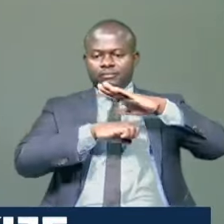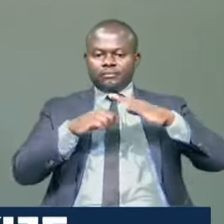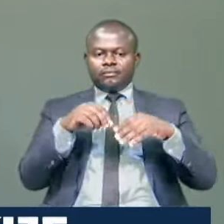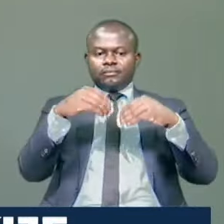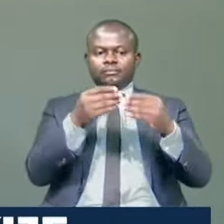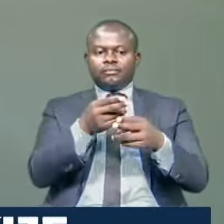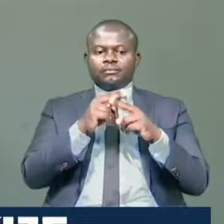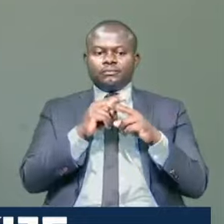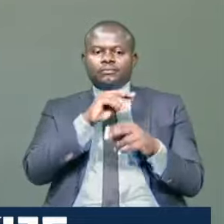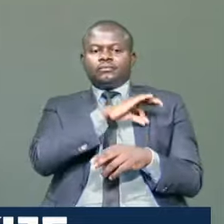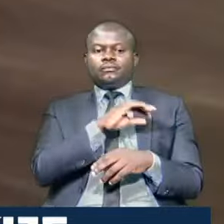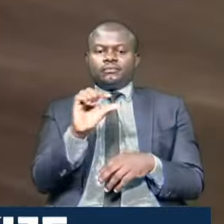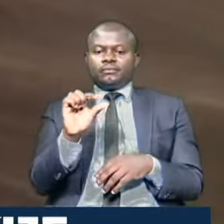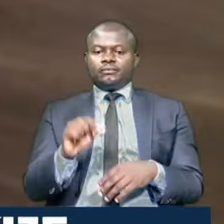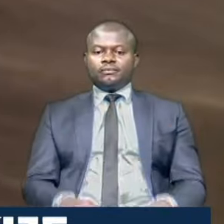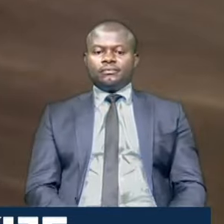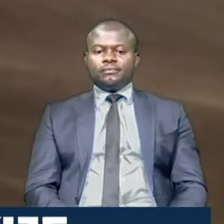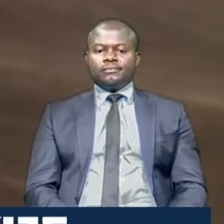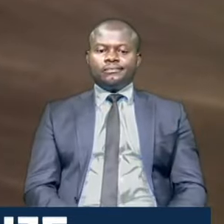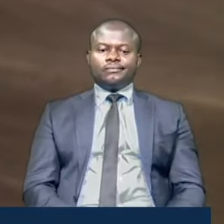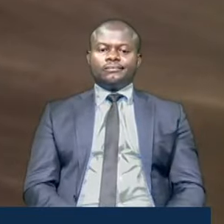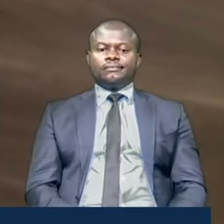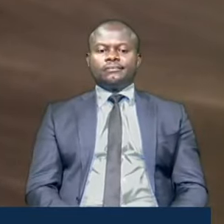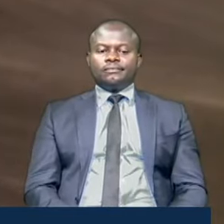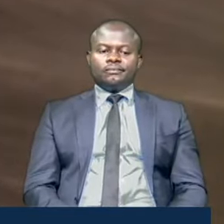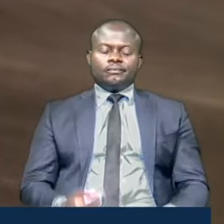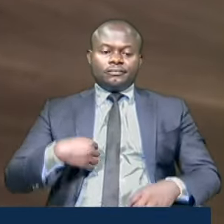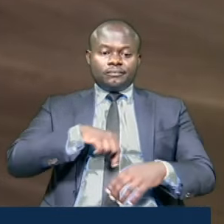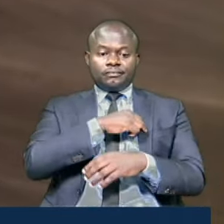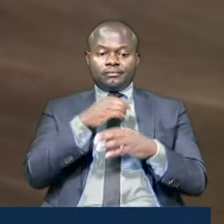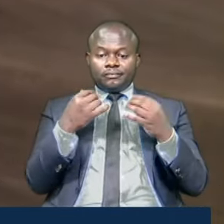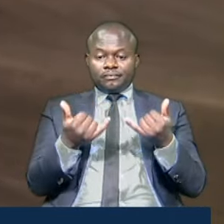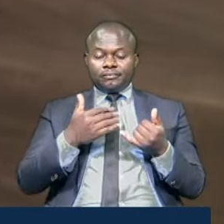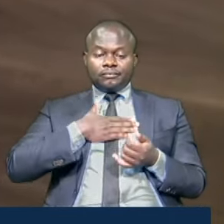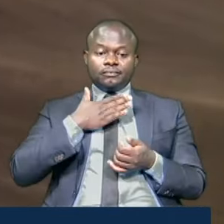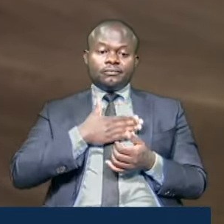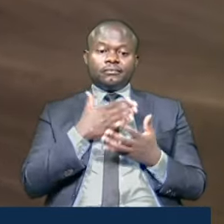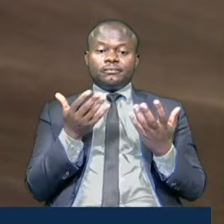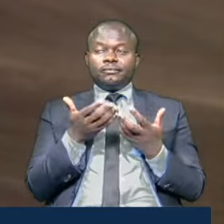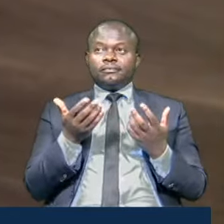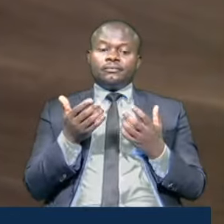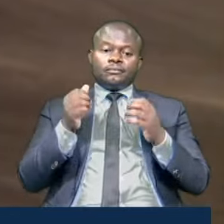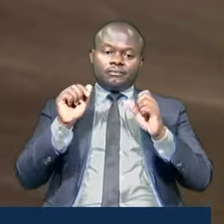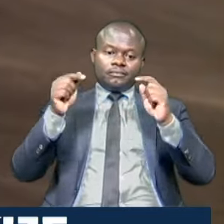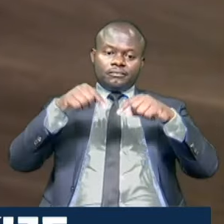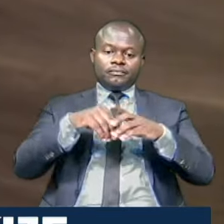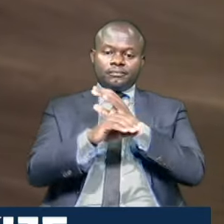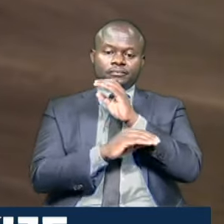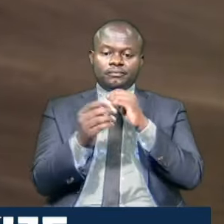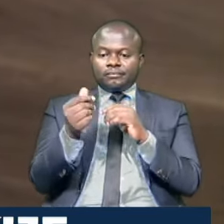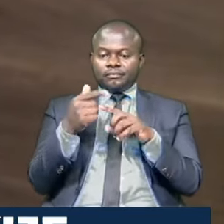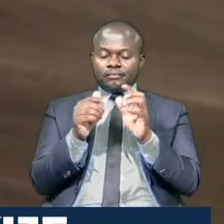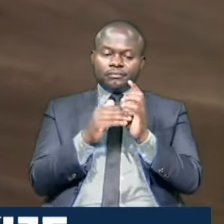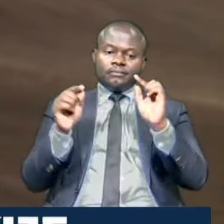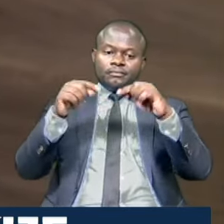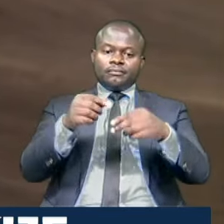gitanga inguzanyo ku nyungu ntoya. Ikintu navuga twishimira nuko twabashije kuzana mu gihugu aya mafaranga kandi akaza ku